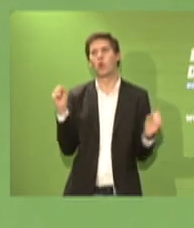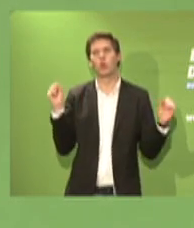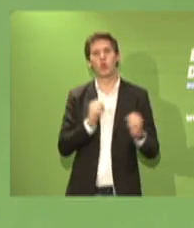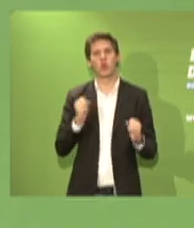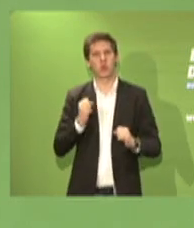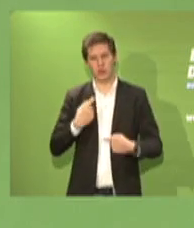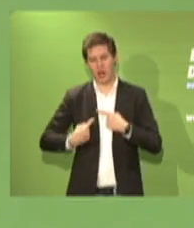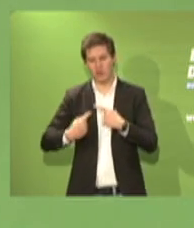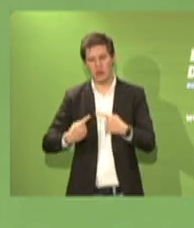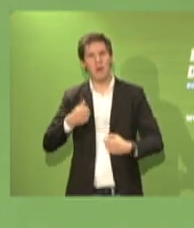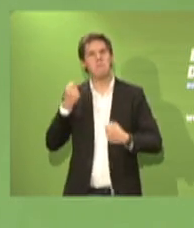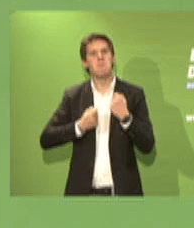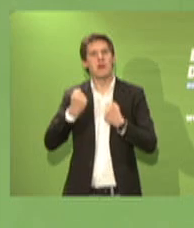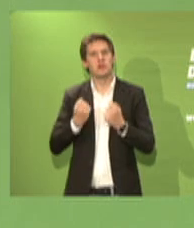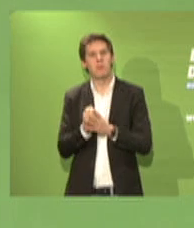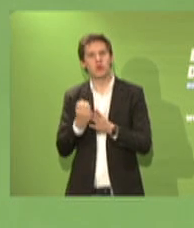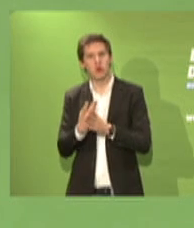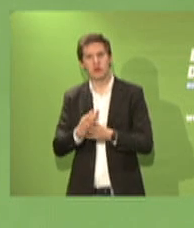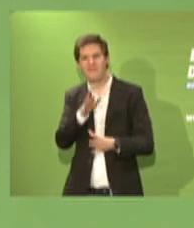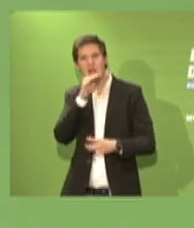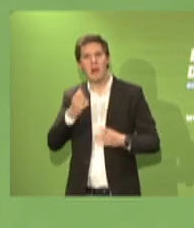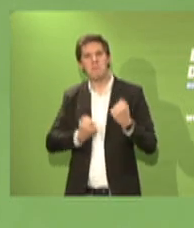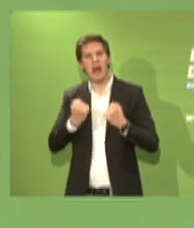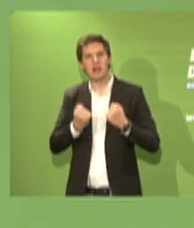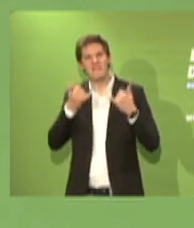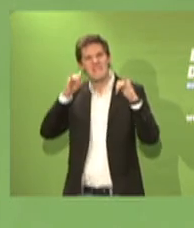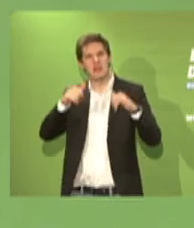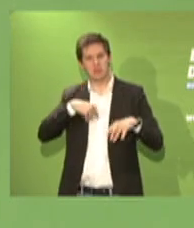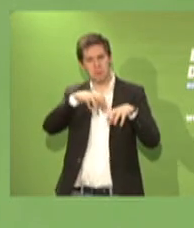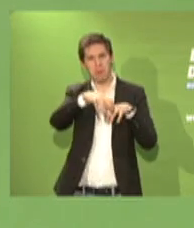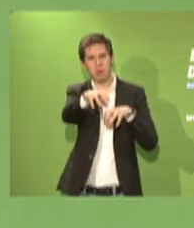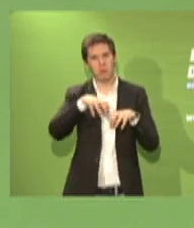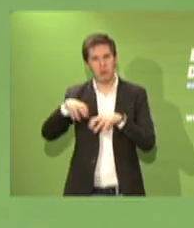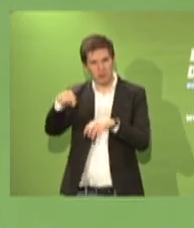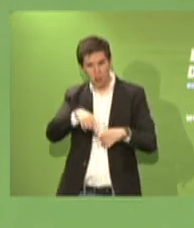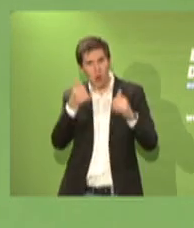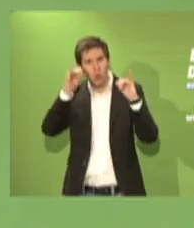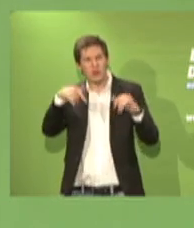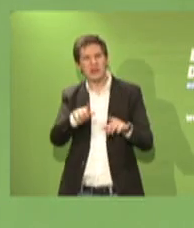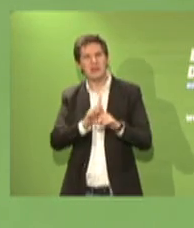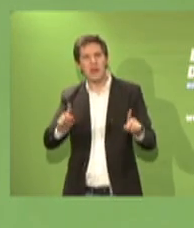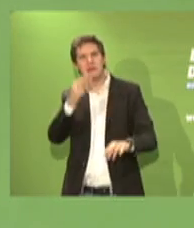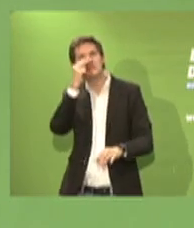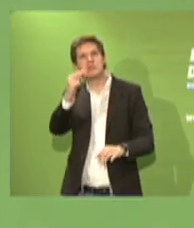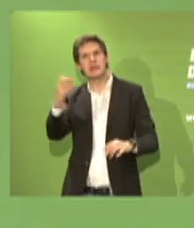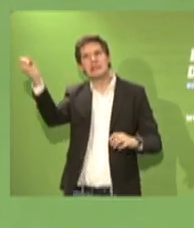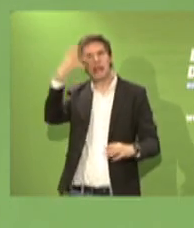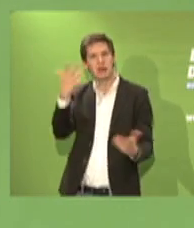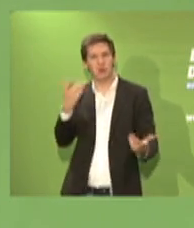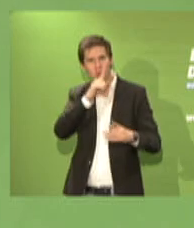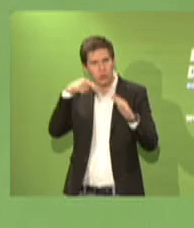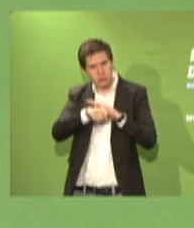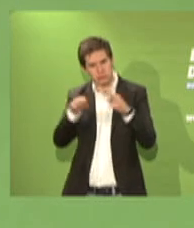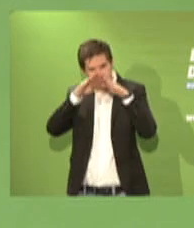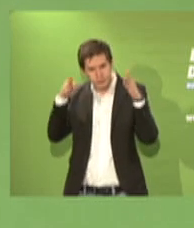mit Mega-Milchviehställen, in denen die Kühe in ihrem Leben nie das Tageslicht dieser Welt sehen werden, bevor sie